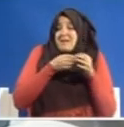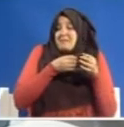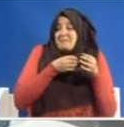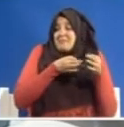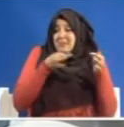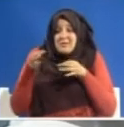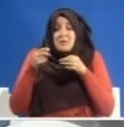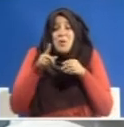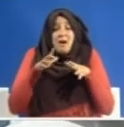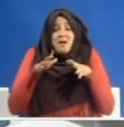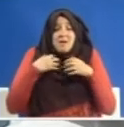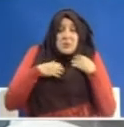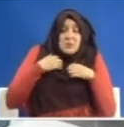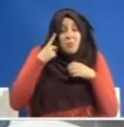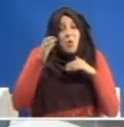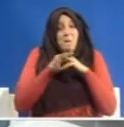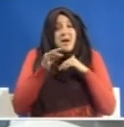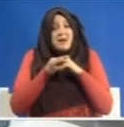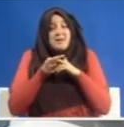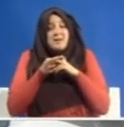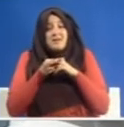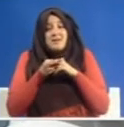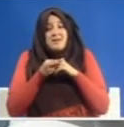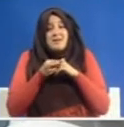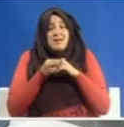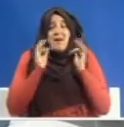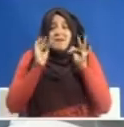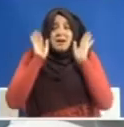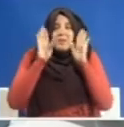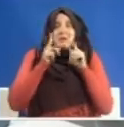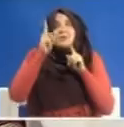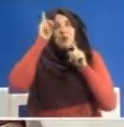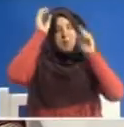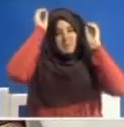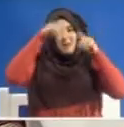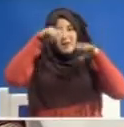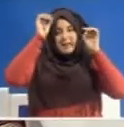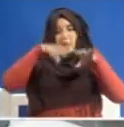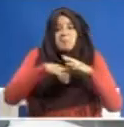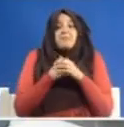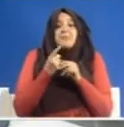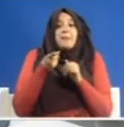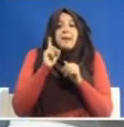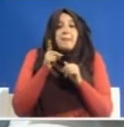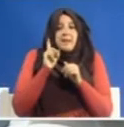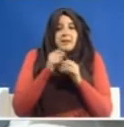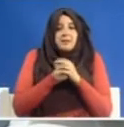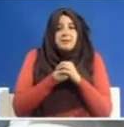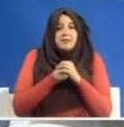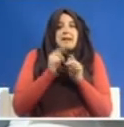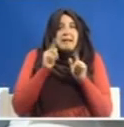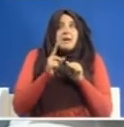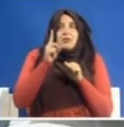تقلقتي على زوجك بسبب الصلاة. نقول لك بارك الله فيك، ولكن يعني كاين